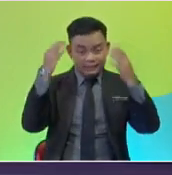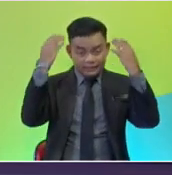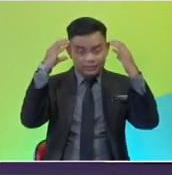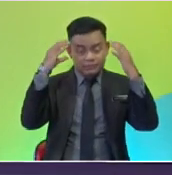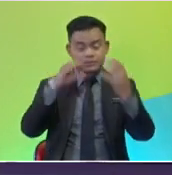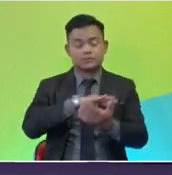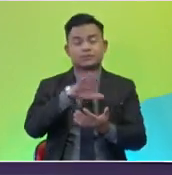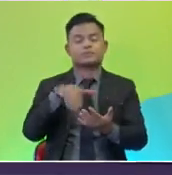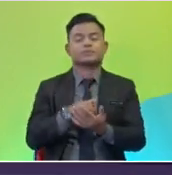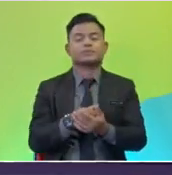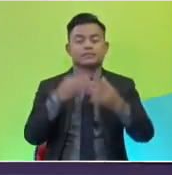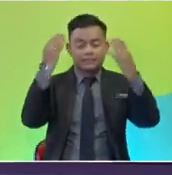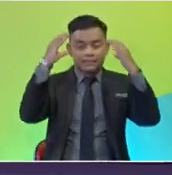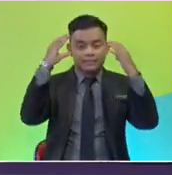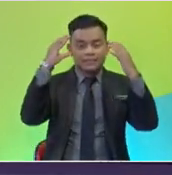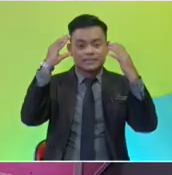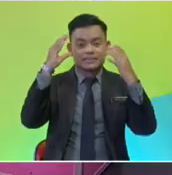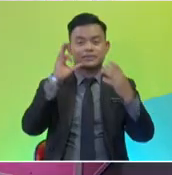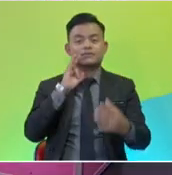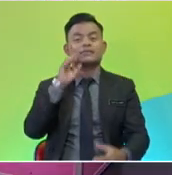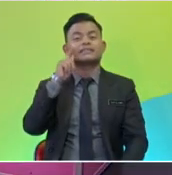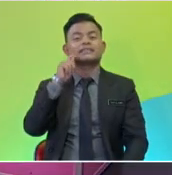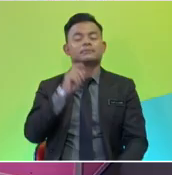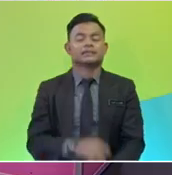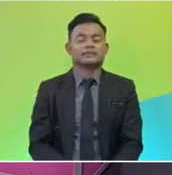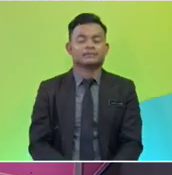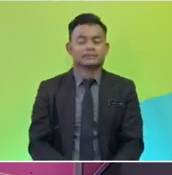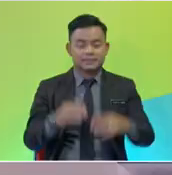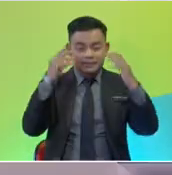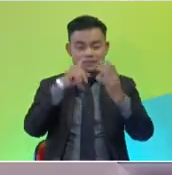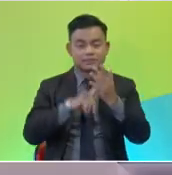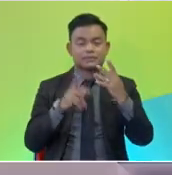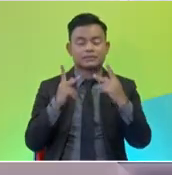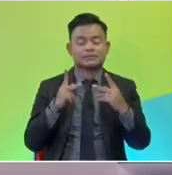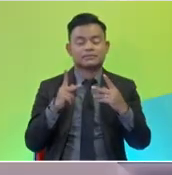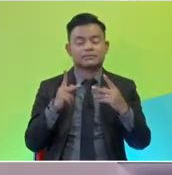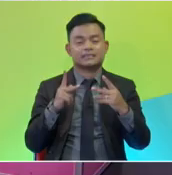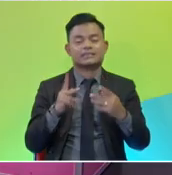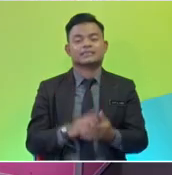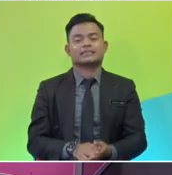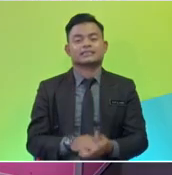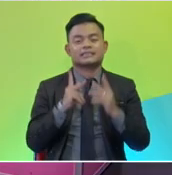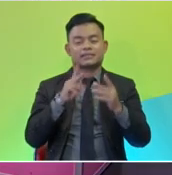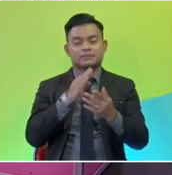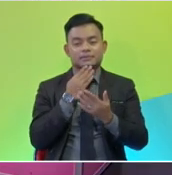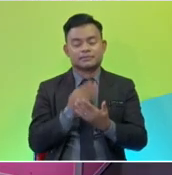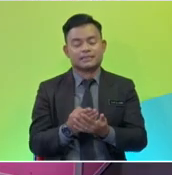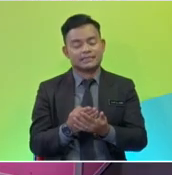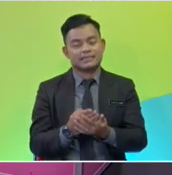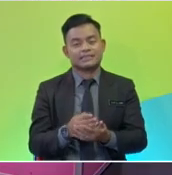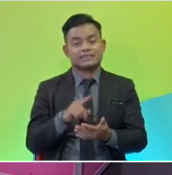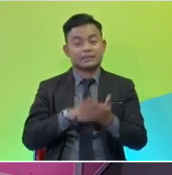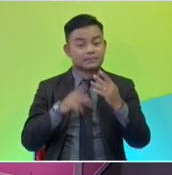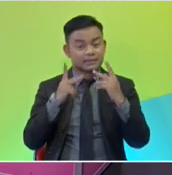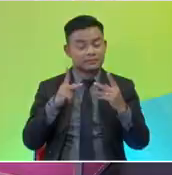semua kita ada Cikgu Fatim Cikgu Apa khabarabar baik apa khabar Alhamdulillah sihat Cikgu